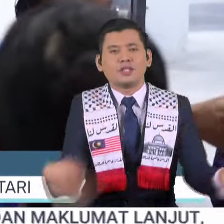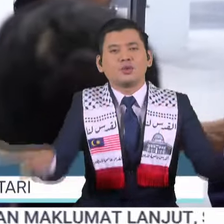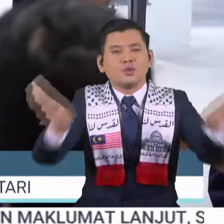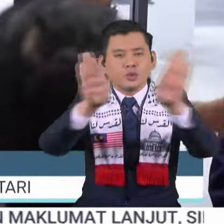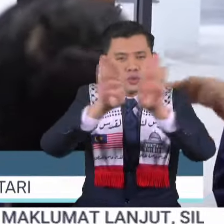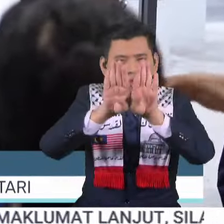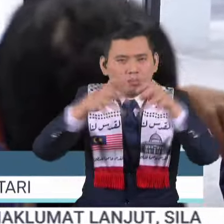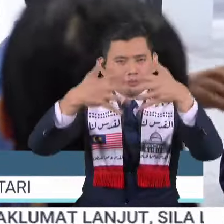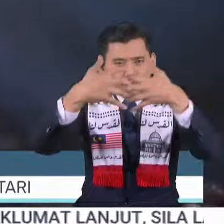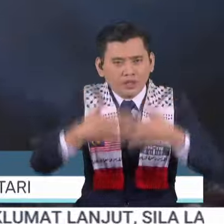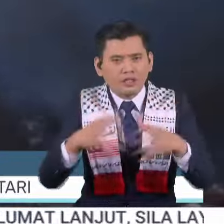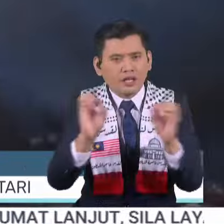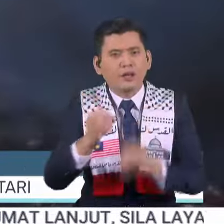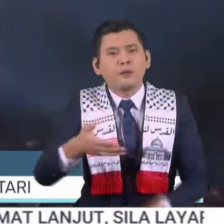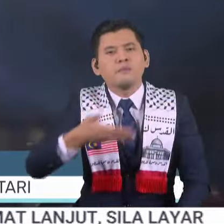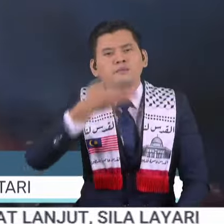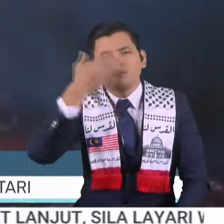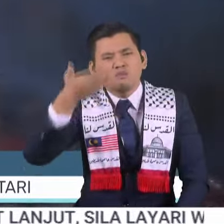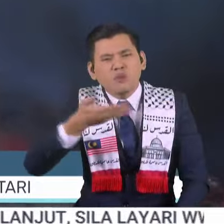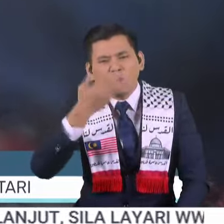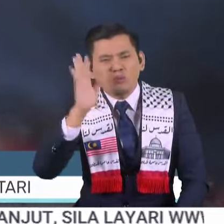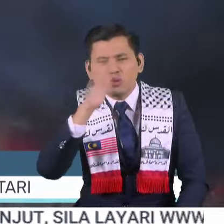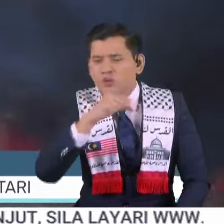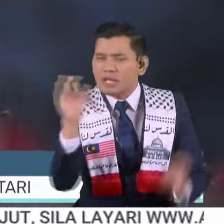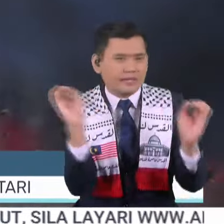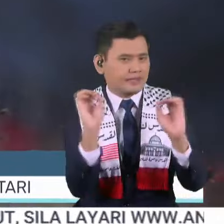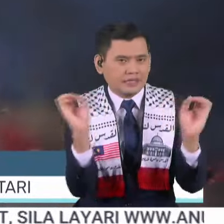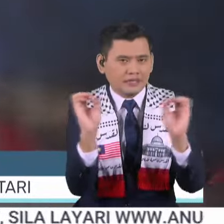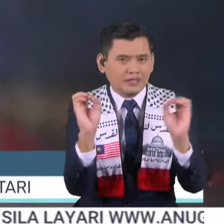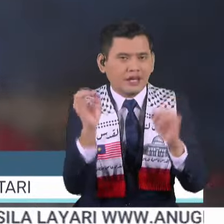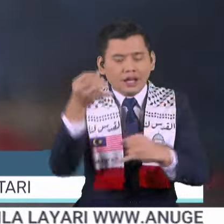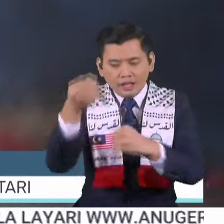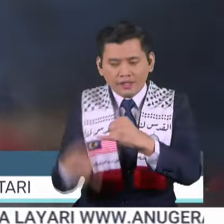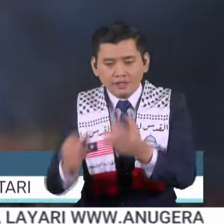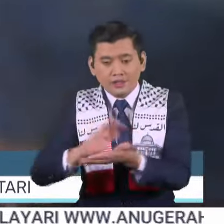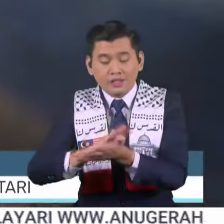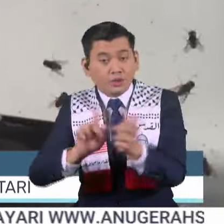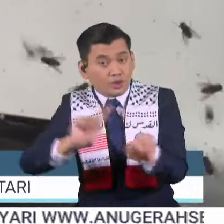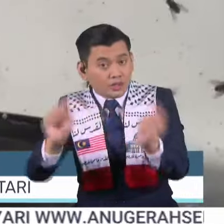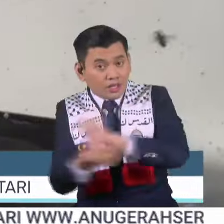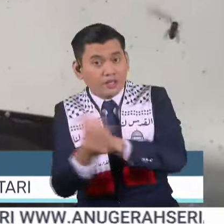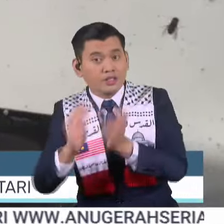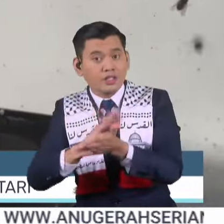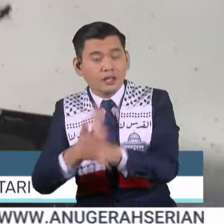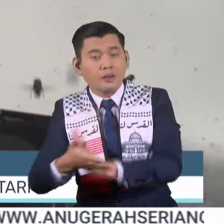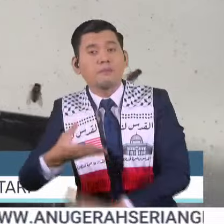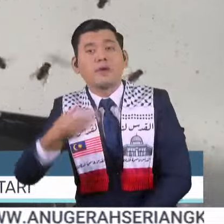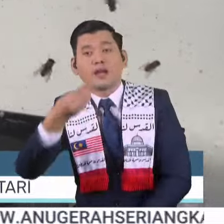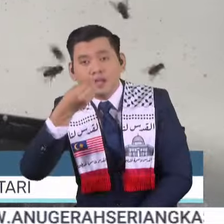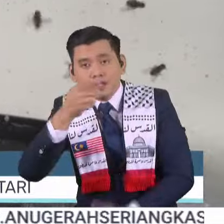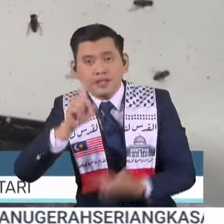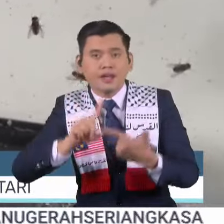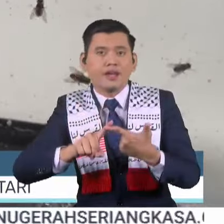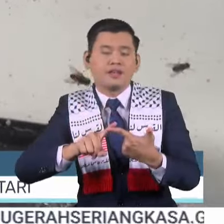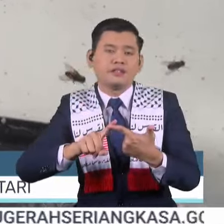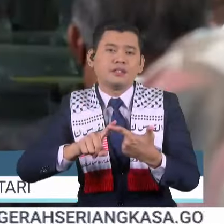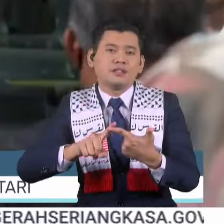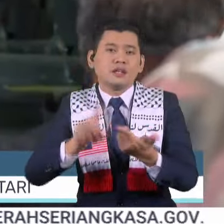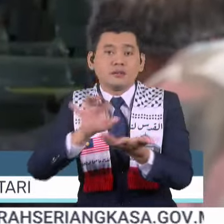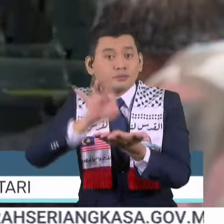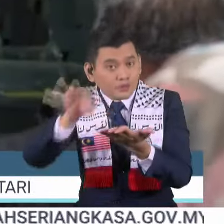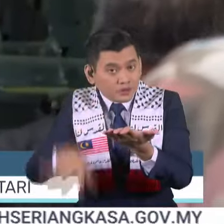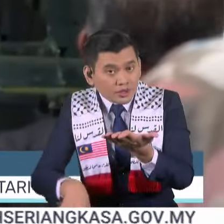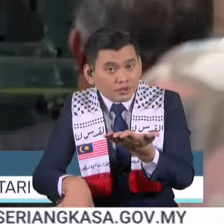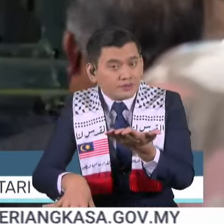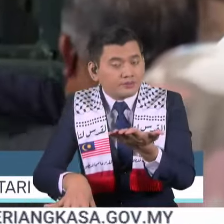teik ayam itu akhirnya menjadi makanan binatang dan juga untuk baja dan sebagainya.